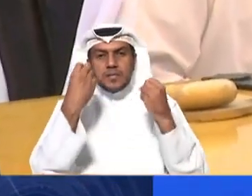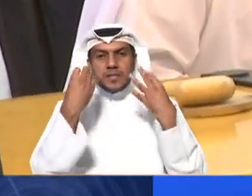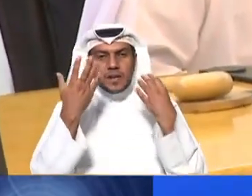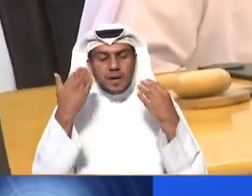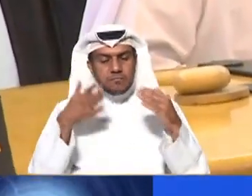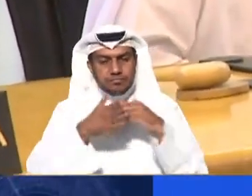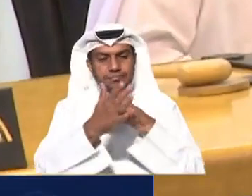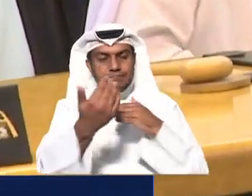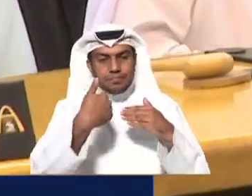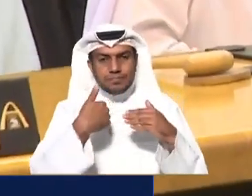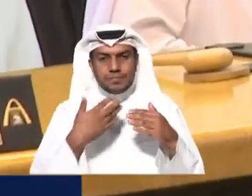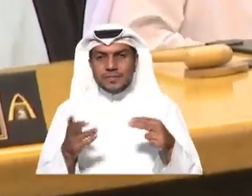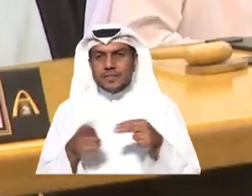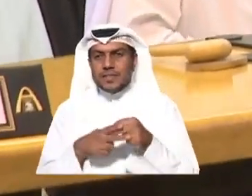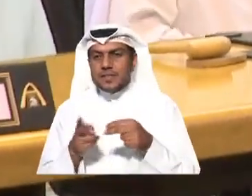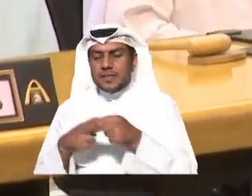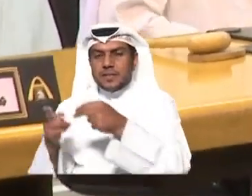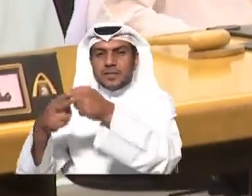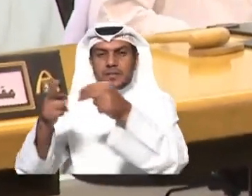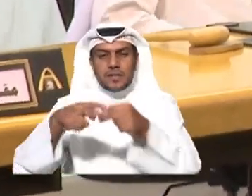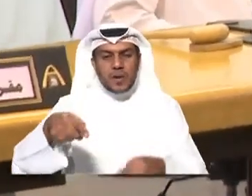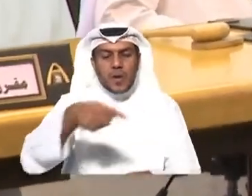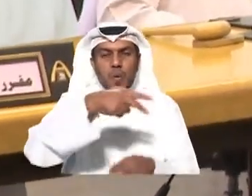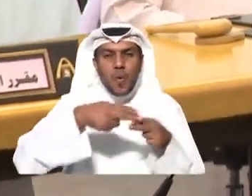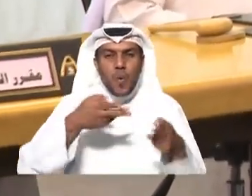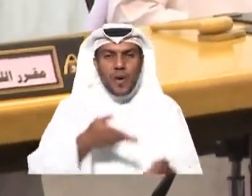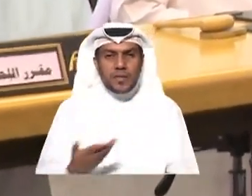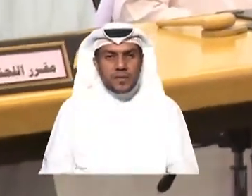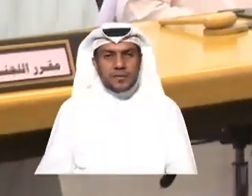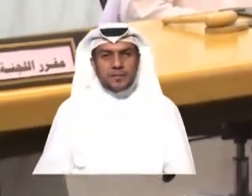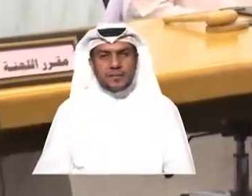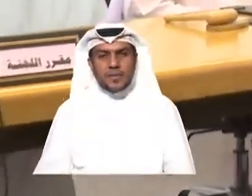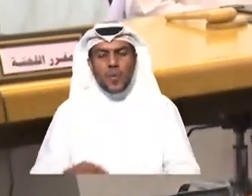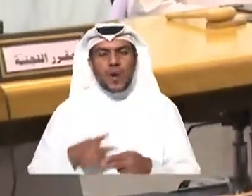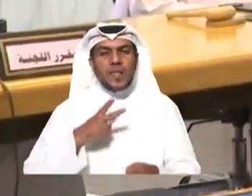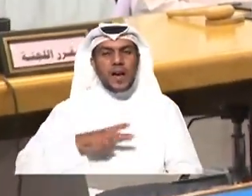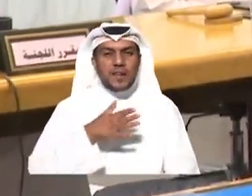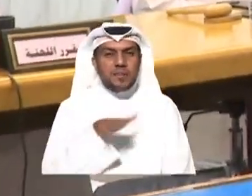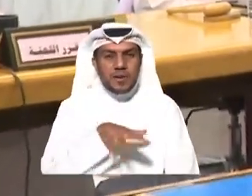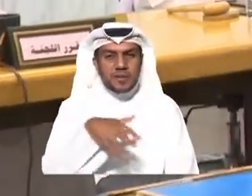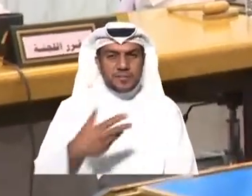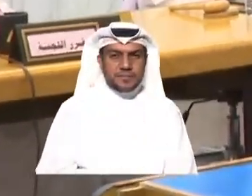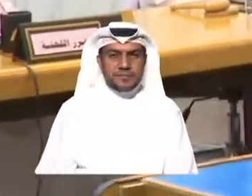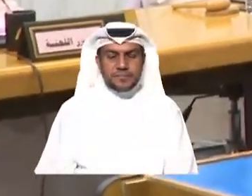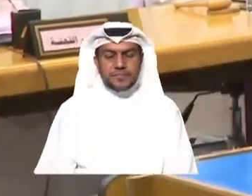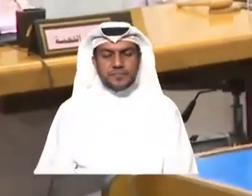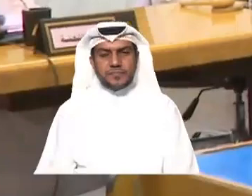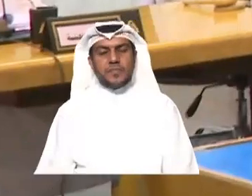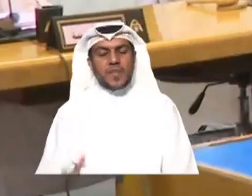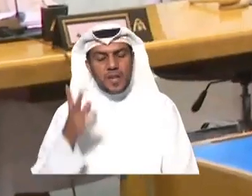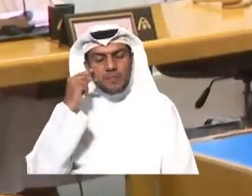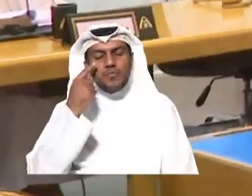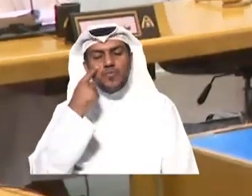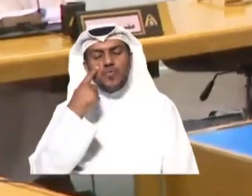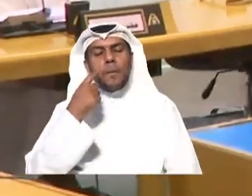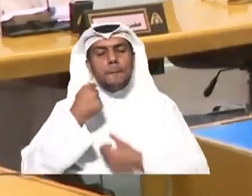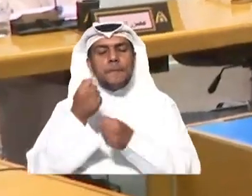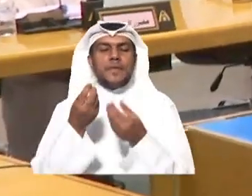المجلس البلدي فعالا بوضع البيئة الخصبة لإنجاز العديد من الملفات المتعلقة